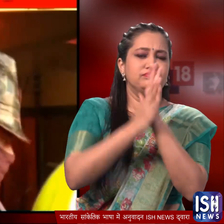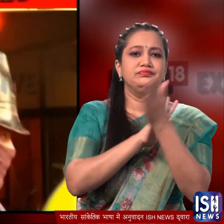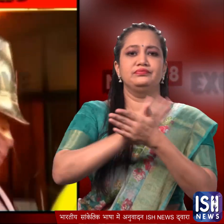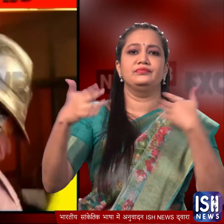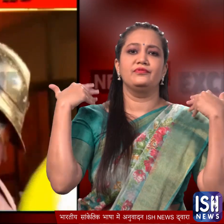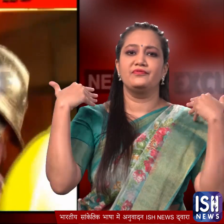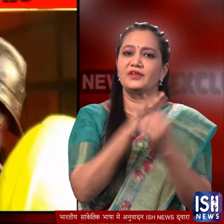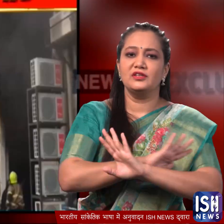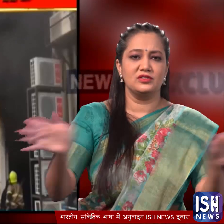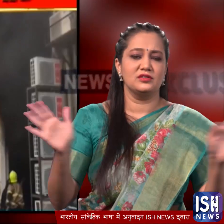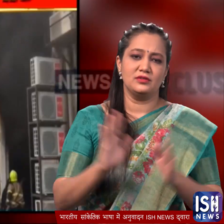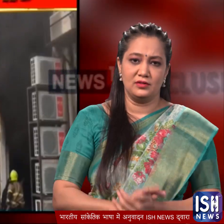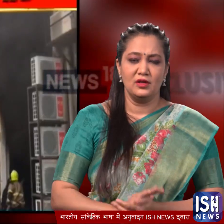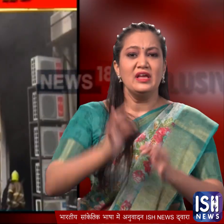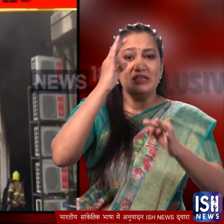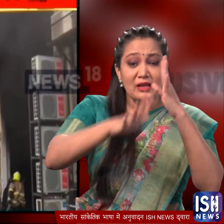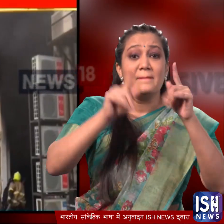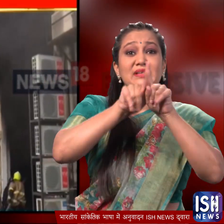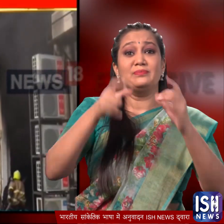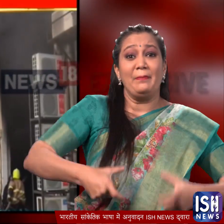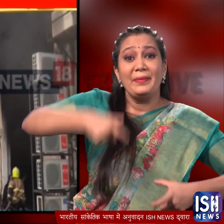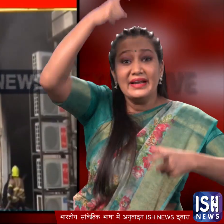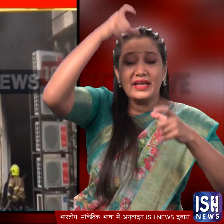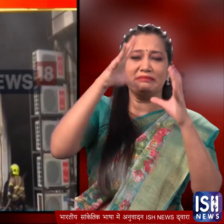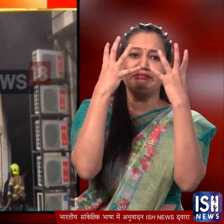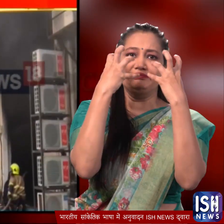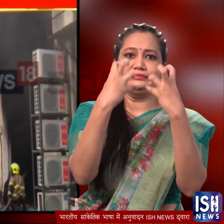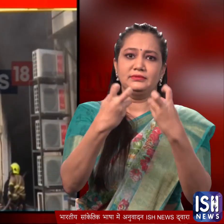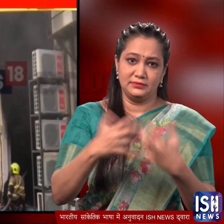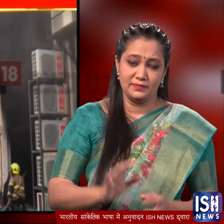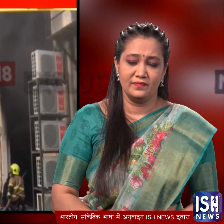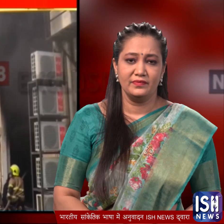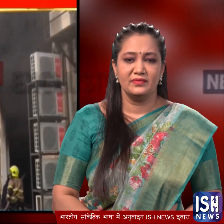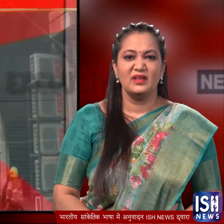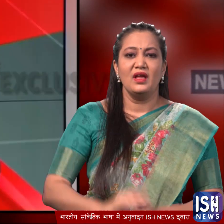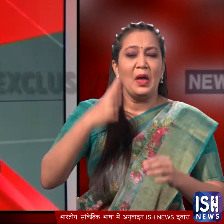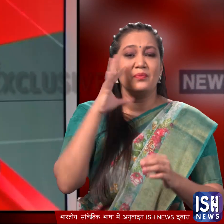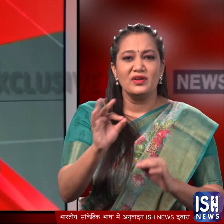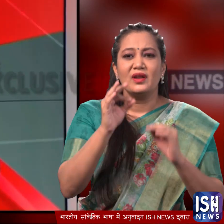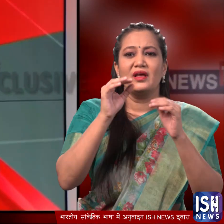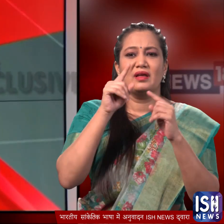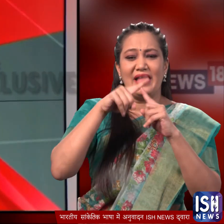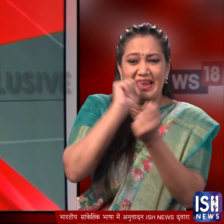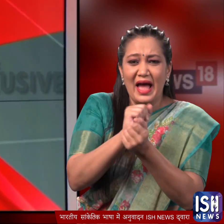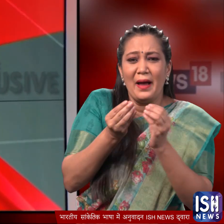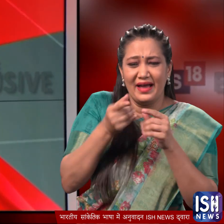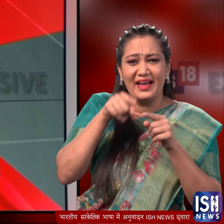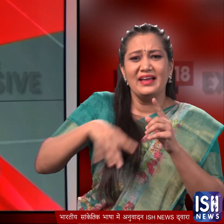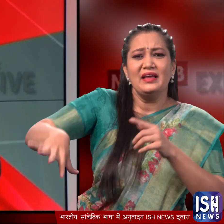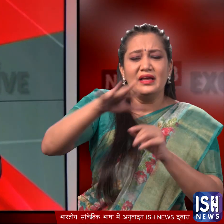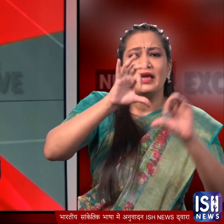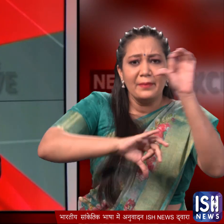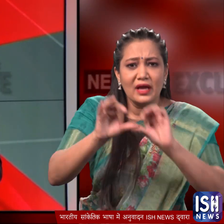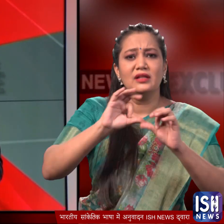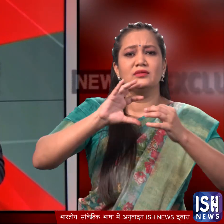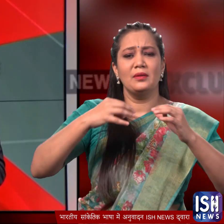तरह बर्बाद हो गई। अंदर रखा सारा सामान तो जला ही, इमारत को भी काफी नुकसान पहुंचा। सौभाग्य की एक बात यह कि मुंबई के नजदीक ठाणे में केमिकल